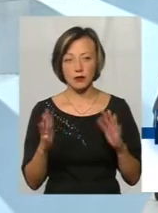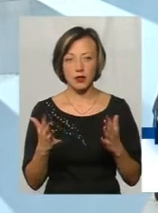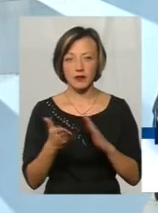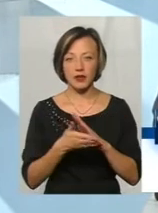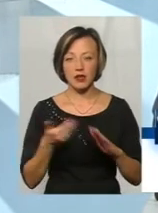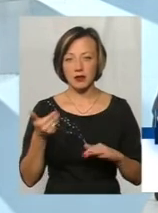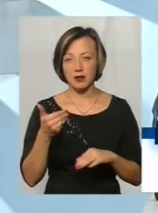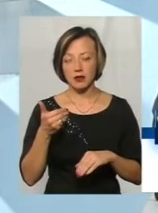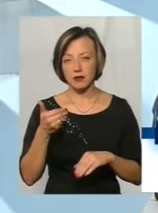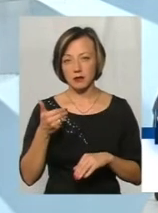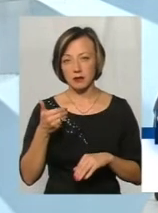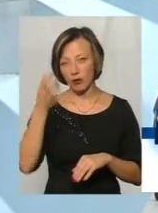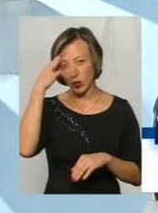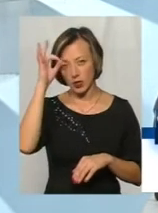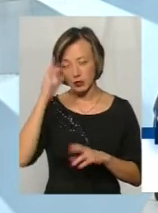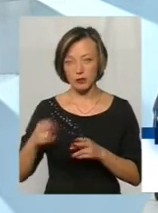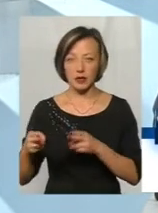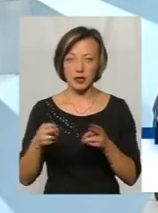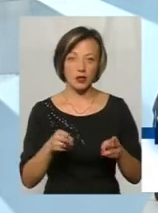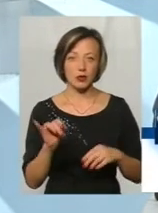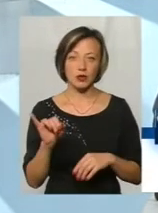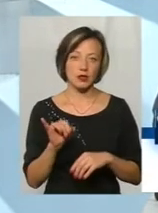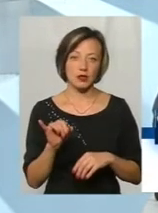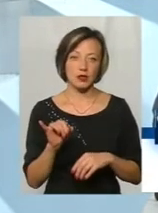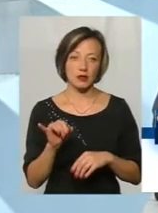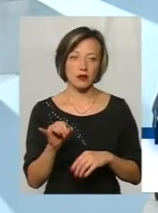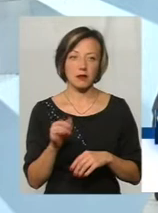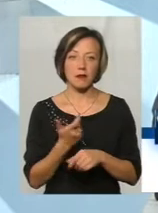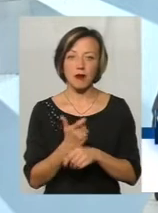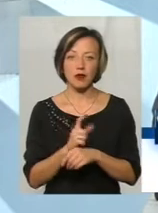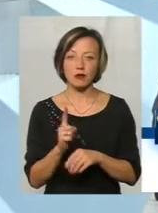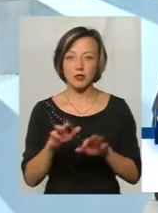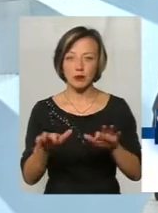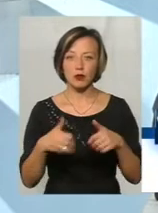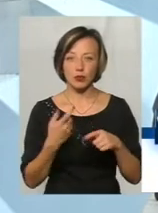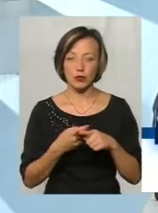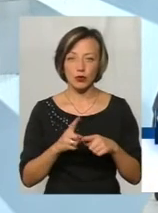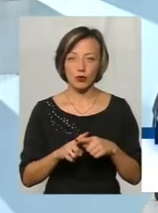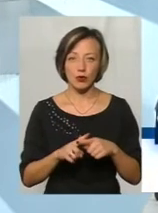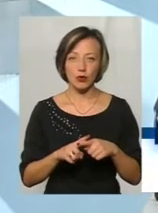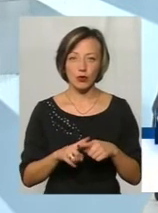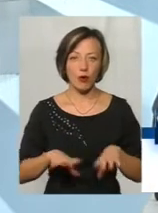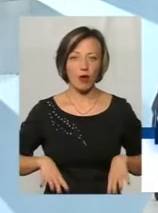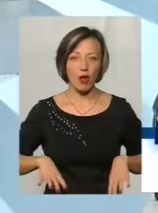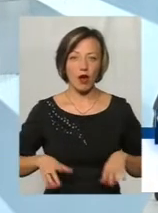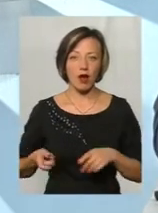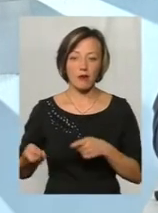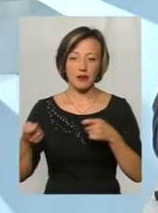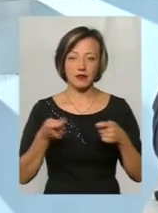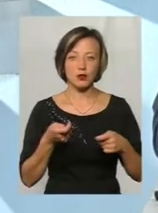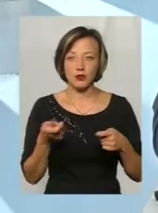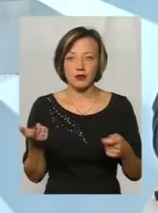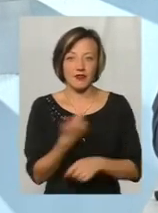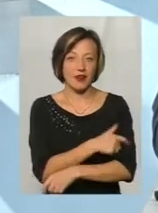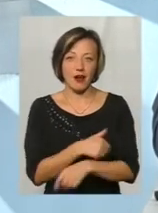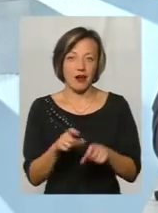працівників правоохоронного органу, які прийдуть і ну, максимум що, те, що заберуть цього. Ну, таки, коня привезуть чи в лікарню, не знаю,